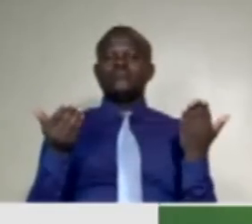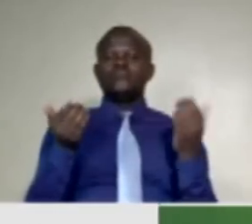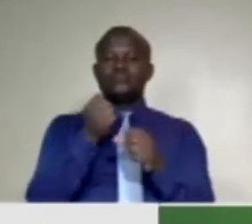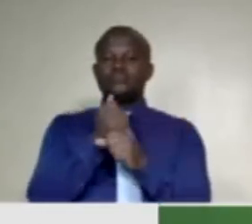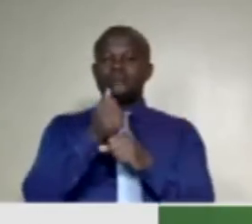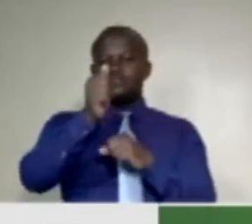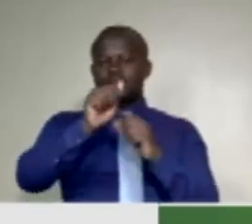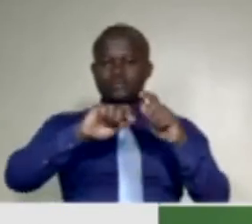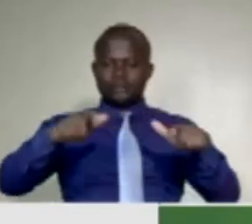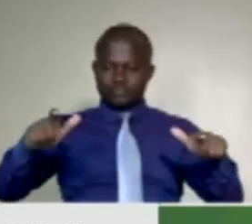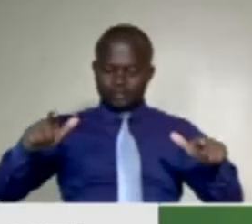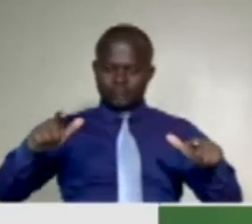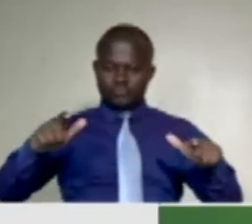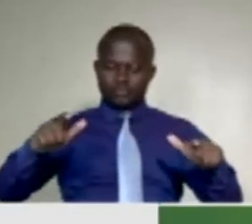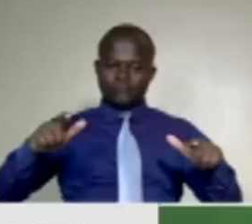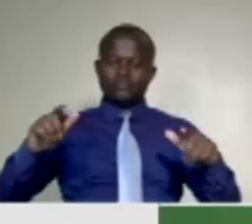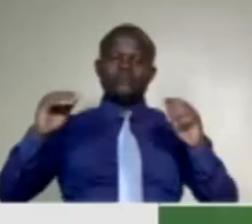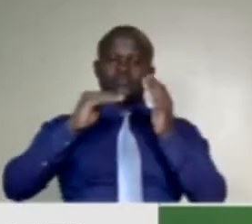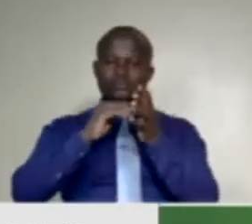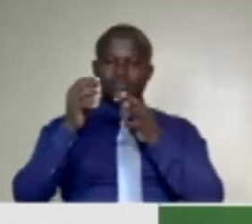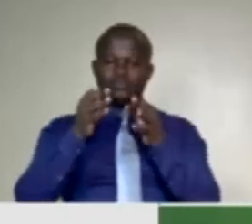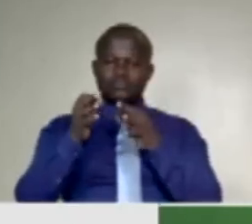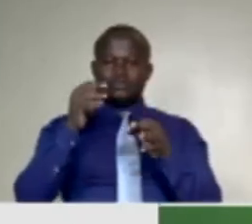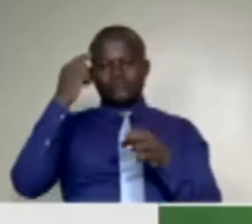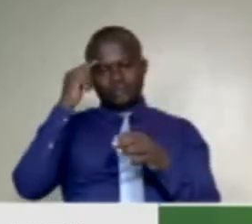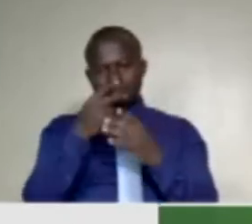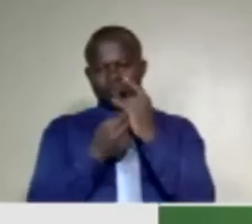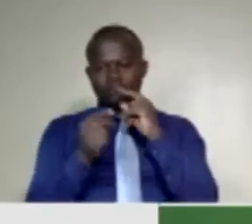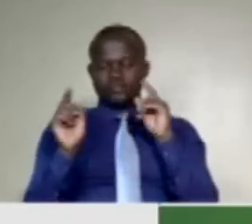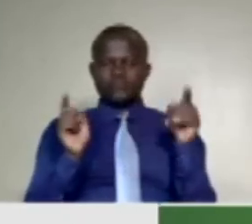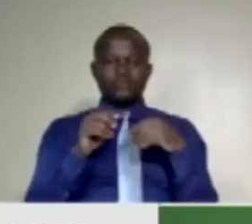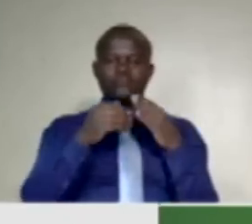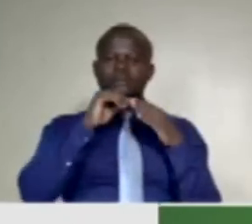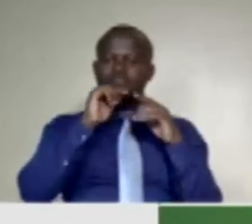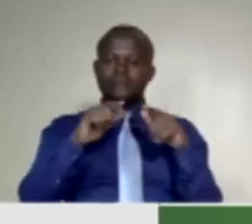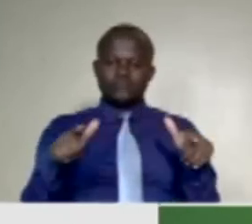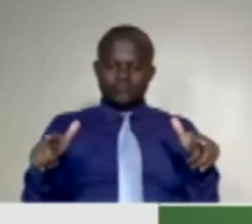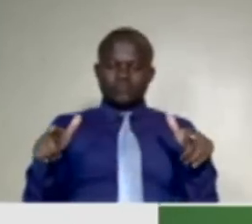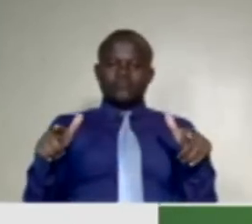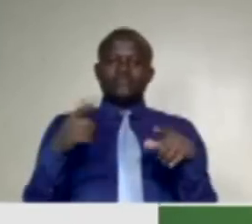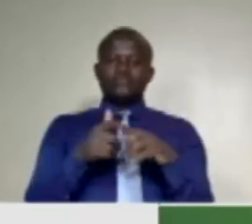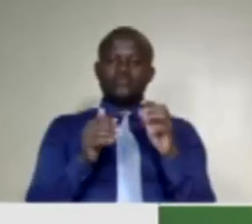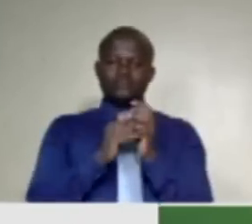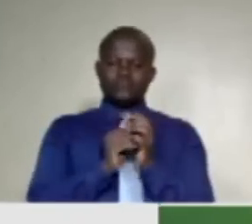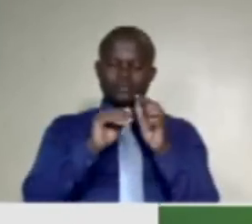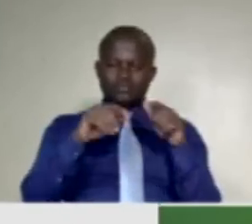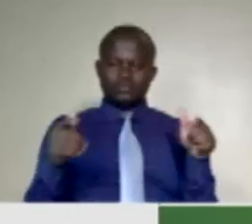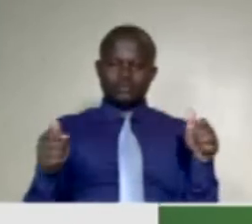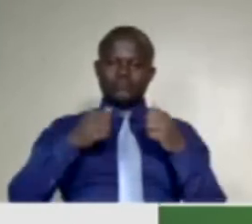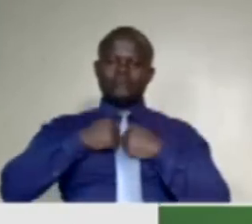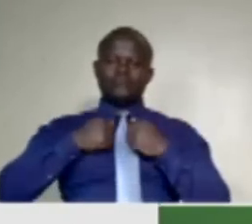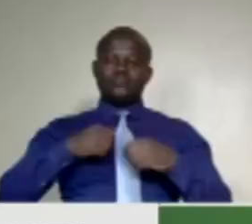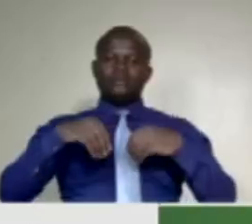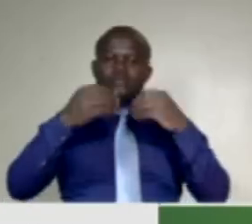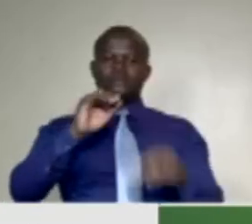gukorwa kuri ubwo butaka. Nongere misubire muri ni mu mpande zombi, ntabwo ari ubutaka Djibouti y'u Rwanda gusa, ari kuri n'ubutaka u Rwanda